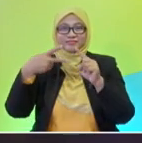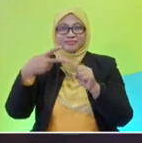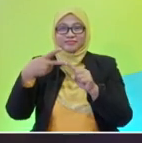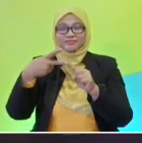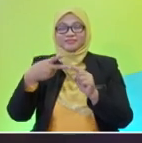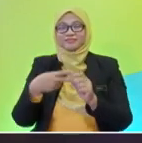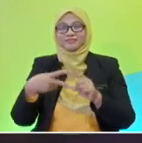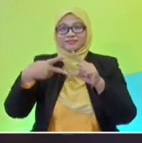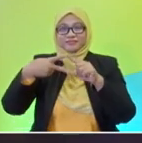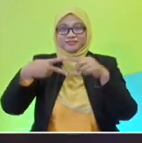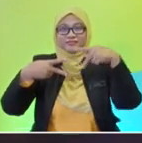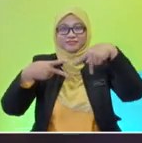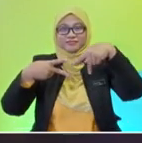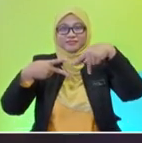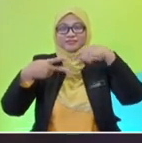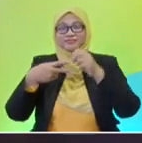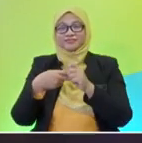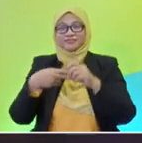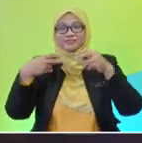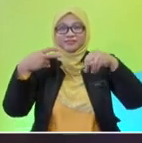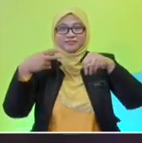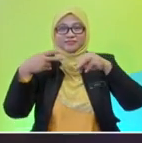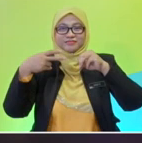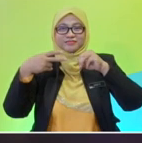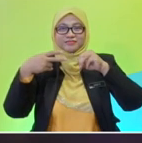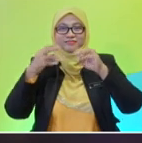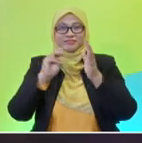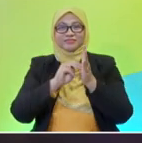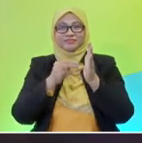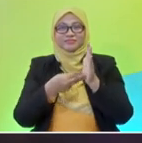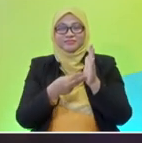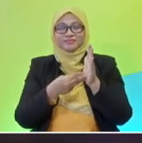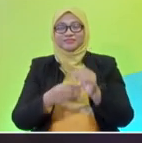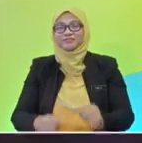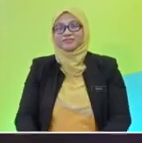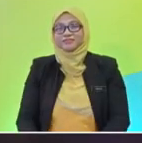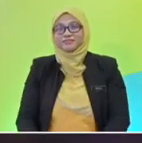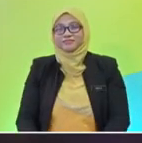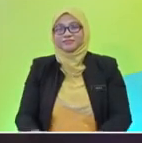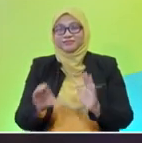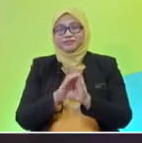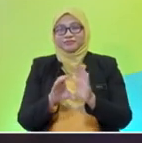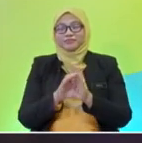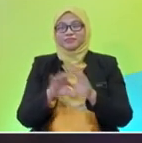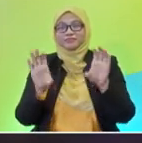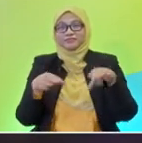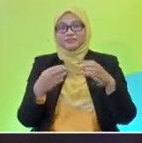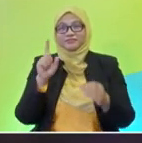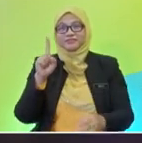P ialah pembayang dan M ialah maksud. Okey, jadi contoh cikgu buat satu dululah. Ya,